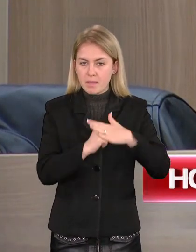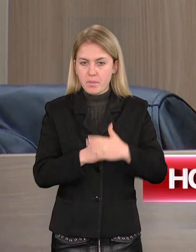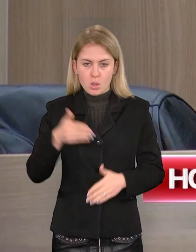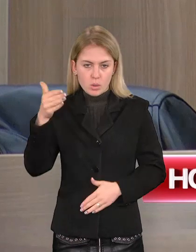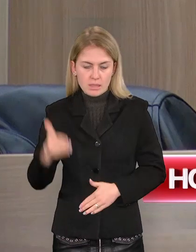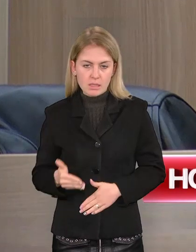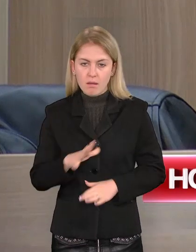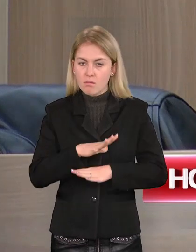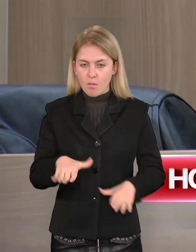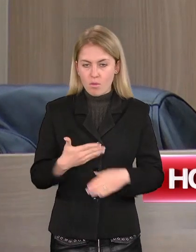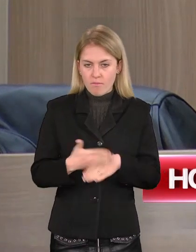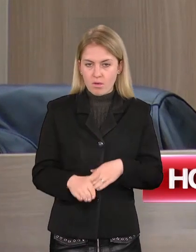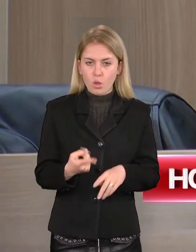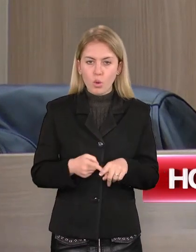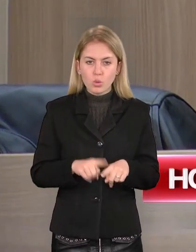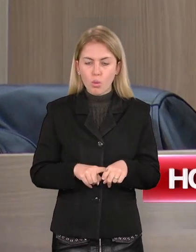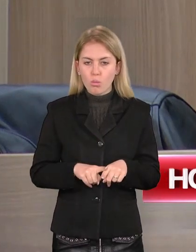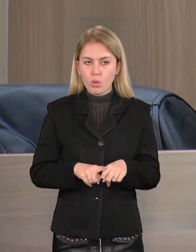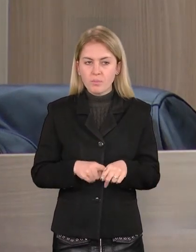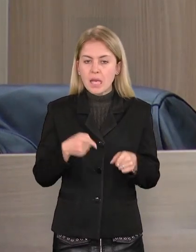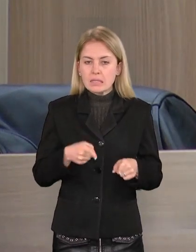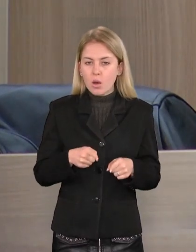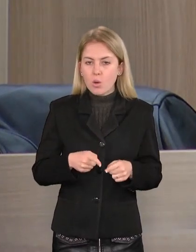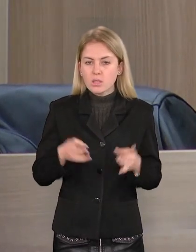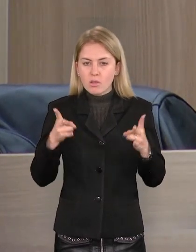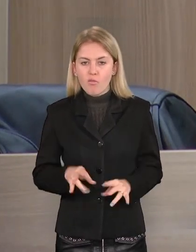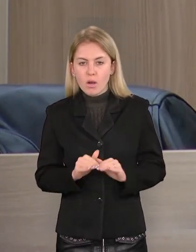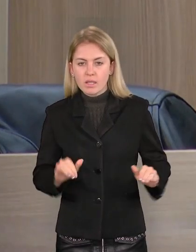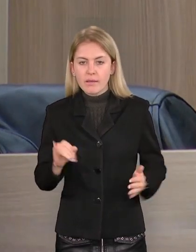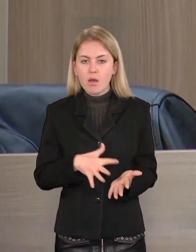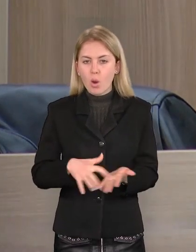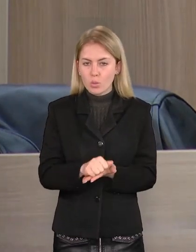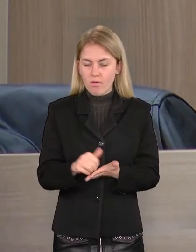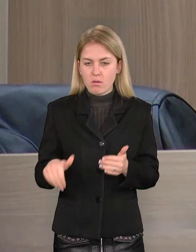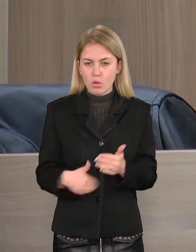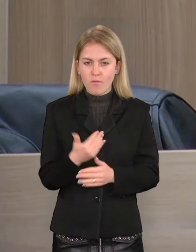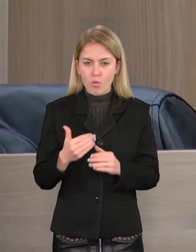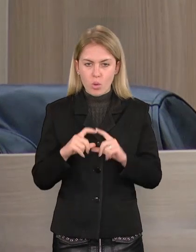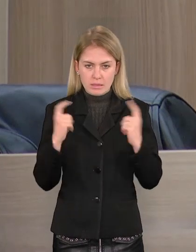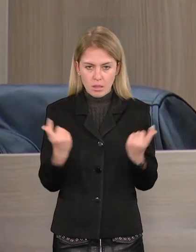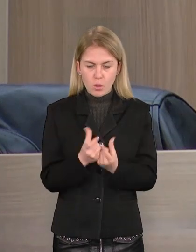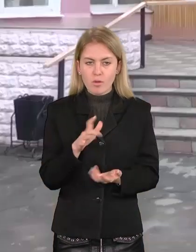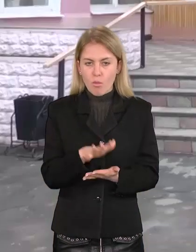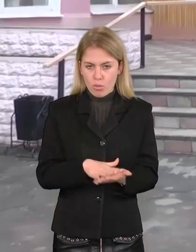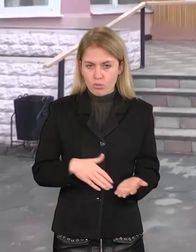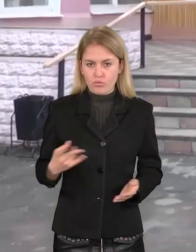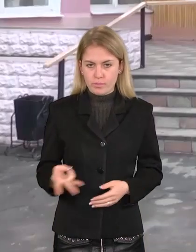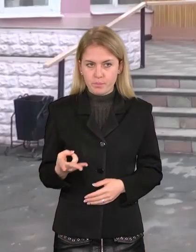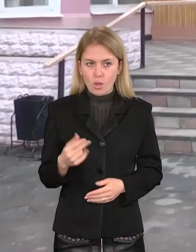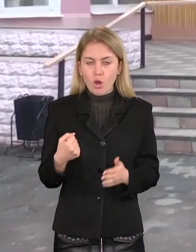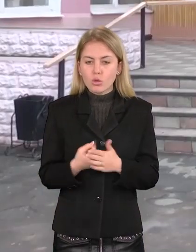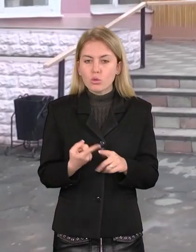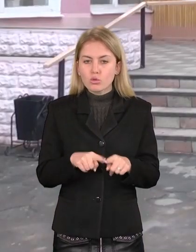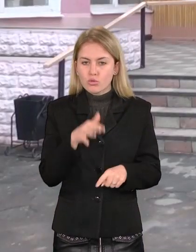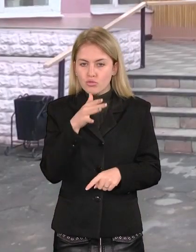виділено не було. І тому загроза травмуванню дітей і руйнування нового стадіону продовжує зберігатися. До цього